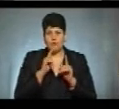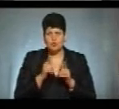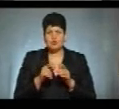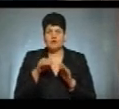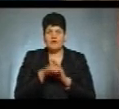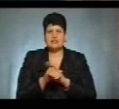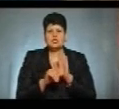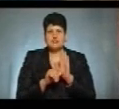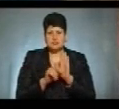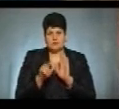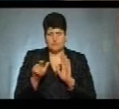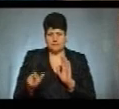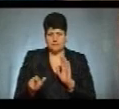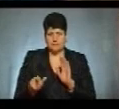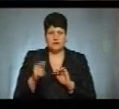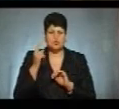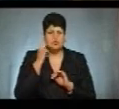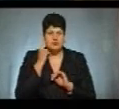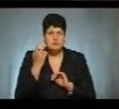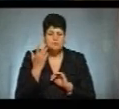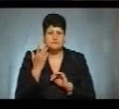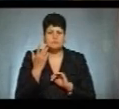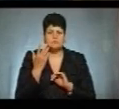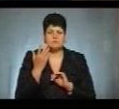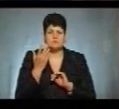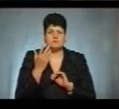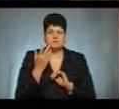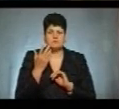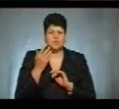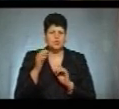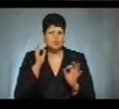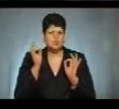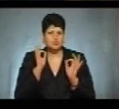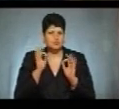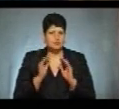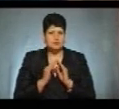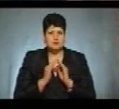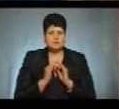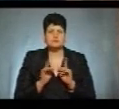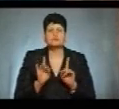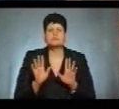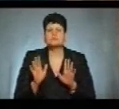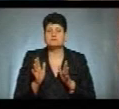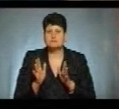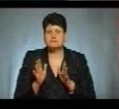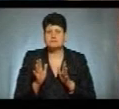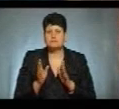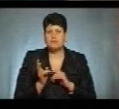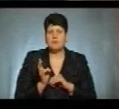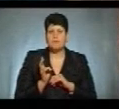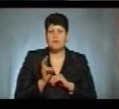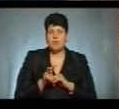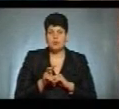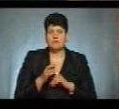6 людей. Раз чуємо, знаю якісь рейви в хаті. Ой, що таке? Приходимо,